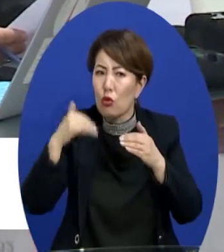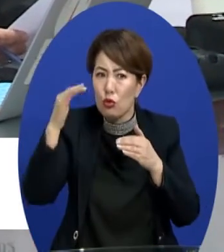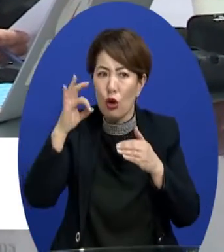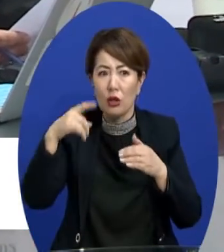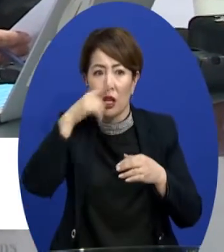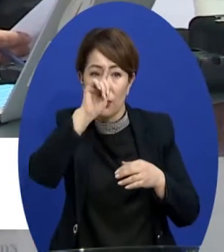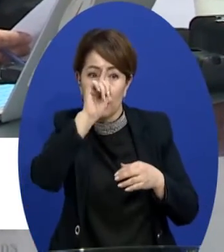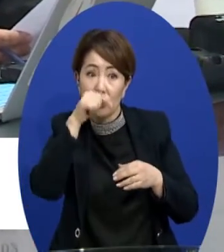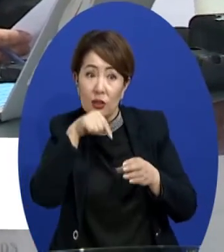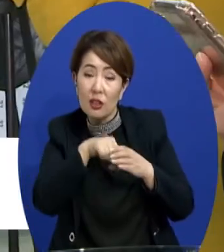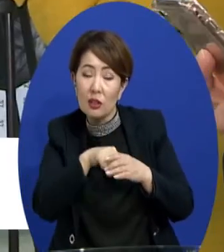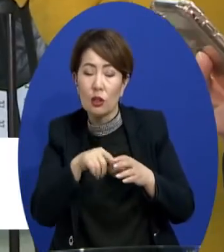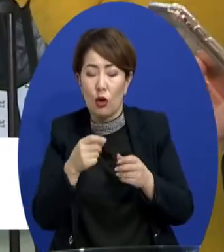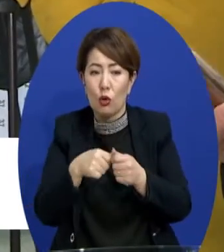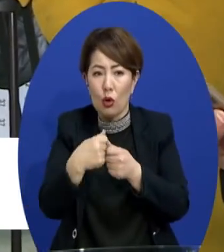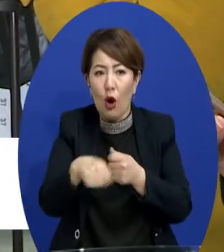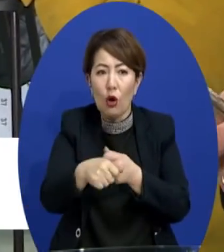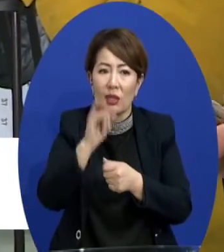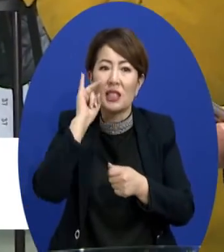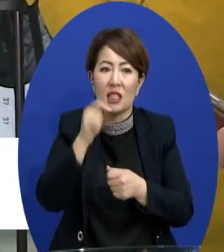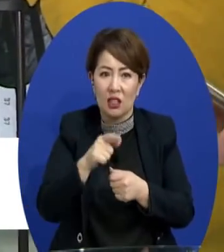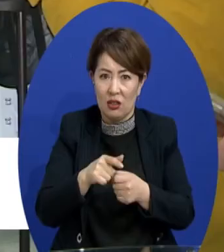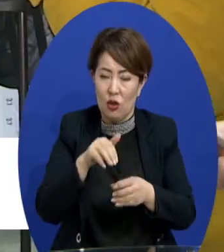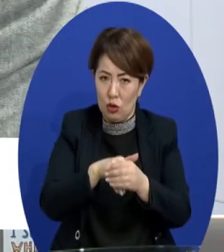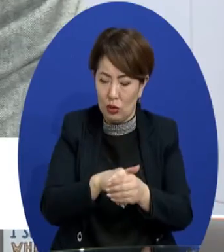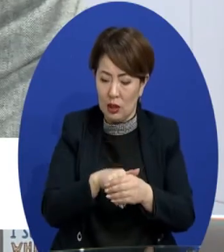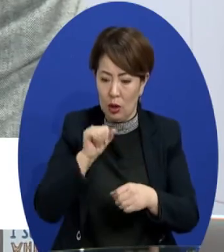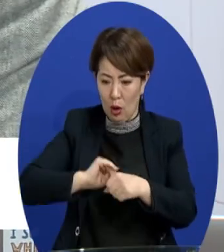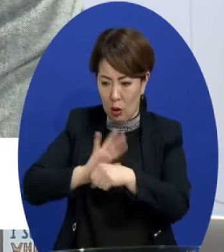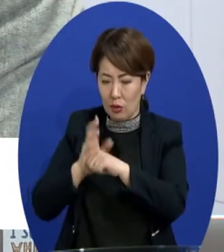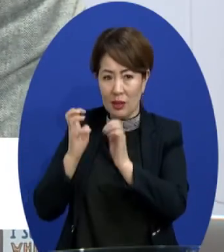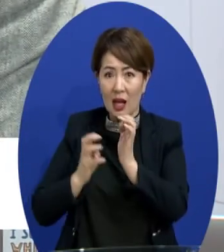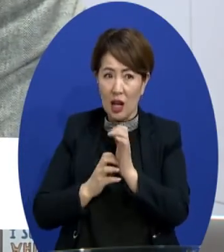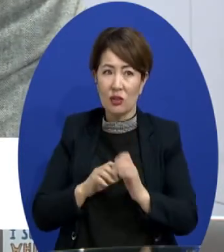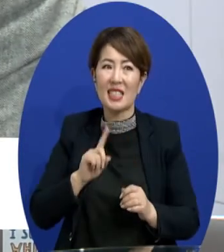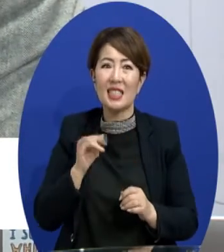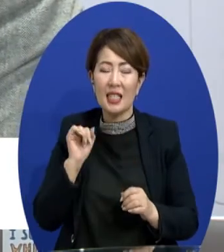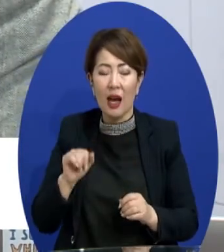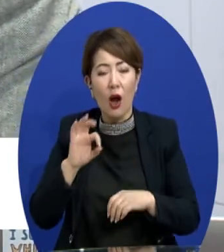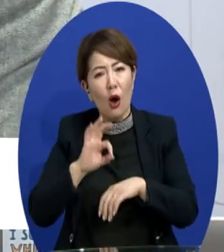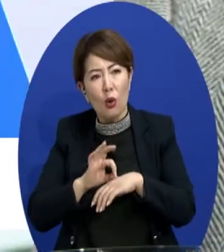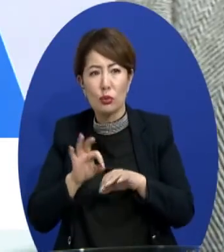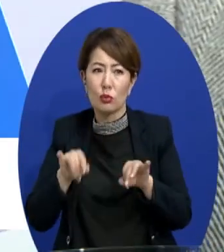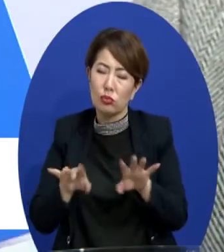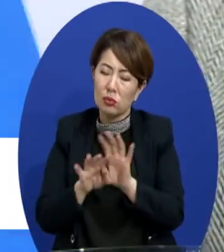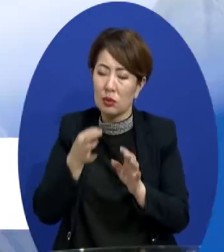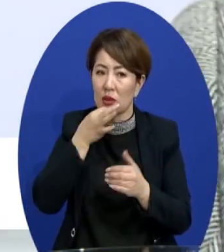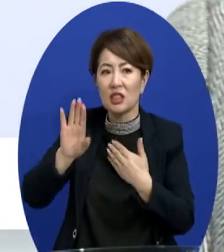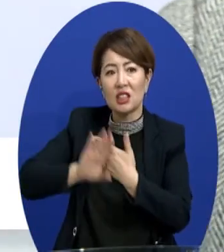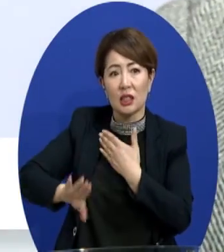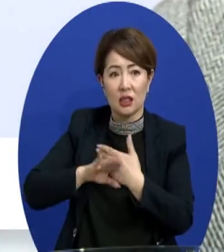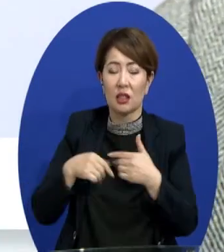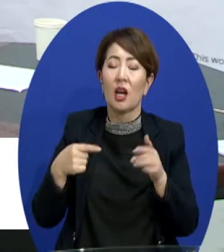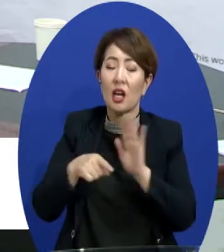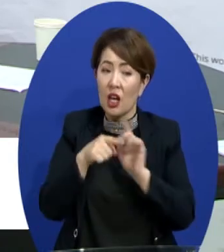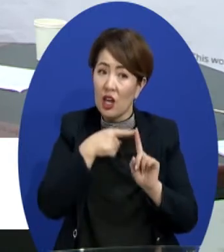эрүүл мэндийн салбартаа хөрөнгө оруулалт маш сайн хийдэг. Энэ нь COVID-19 болон Zika зэрэг халдвар төвчөнтэй тэмцэхэд эргээр